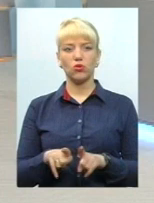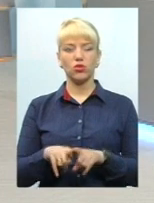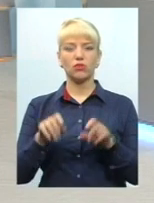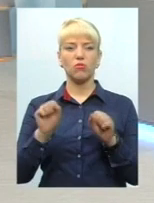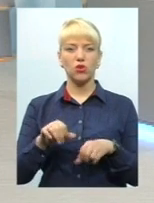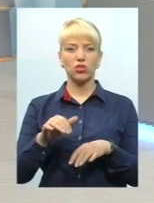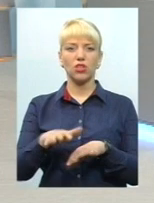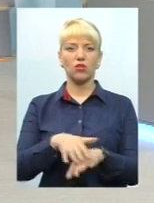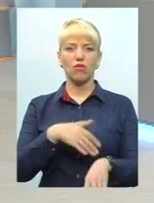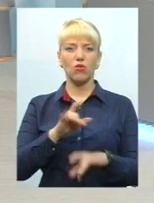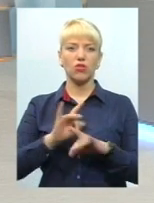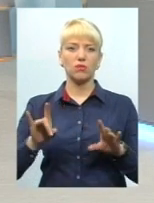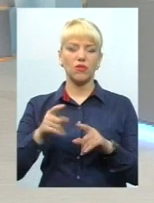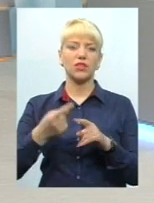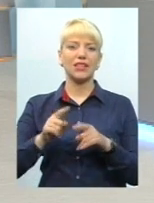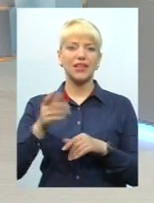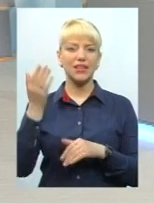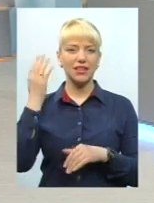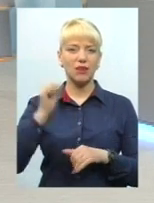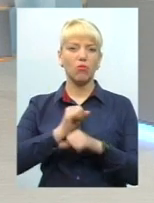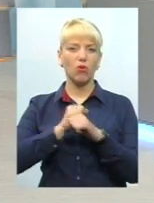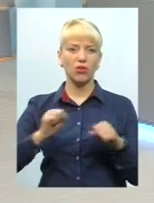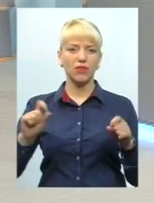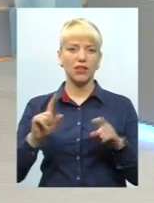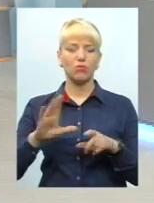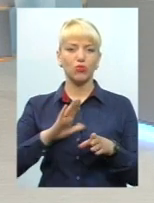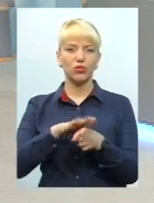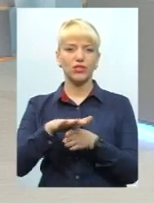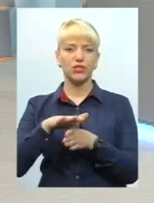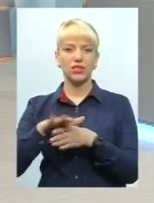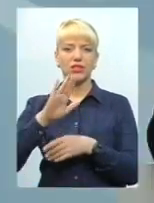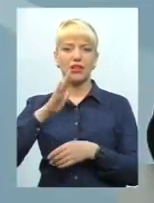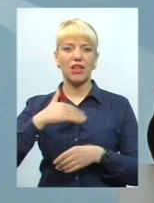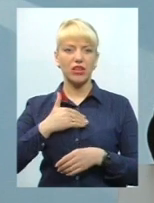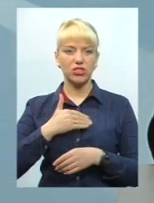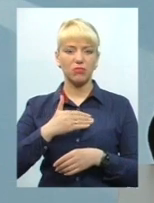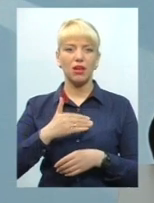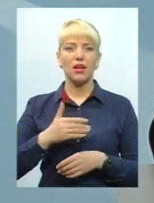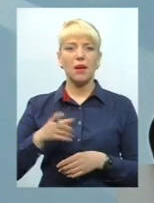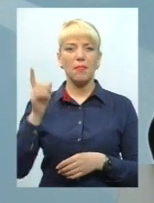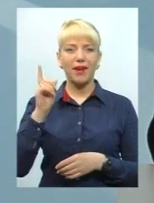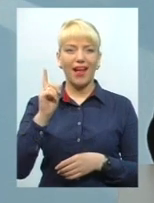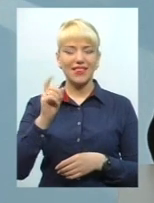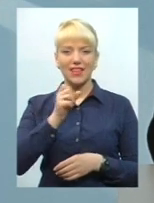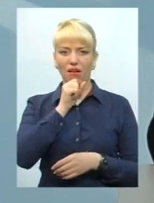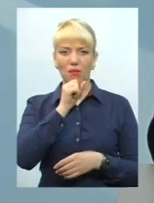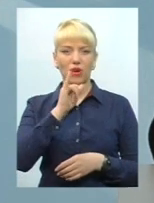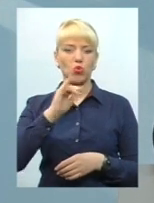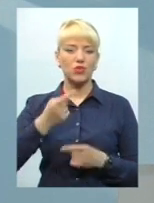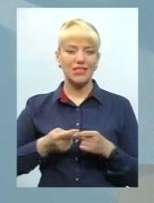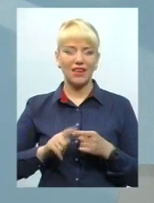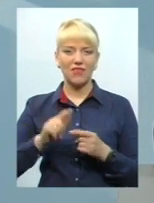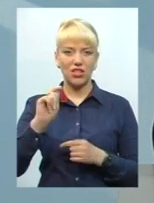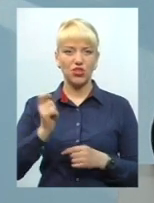досить довго розповідати про ті подвиги, котрі були здійснені нашими предками у цій війні.